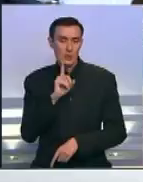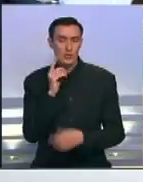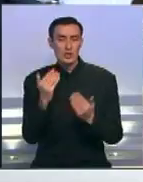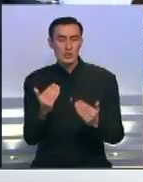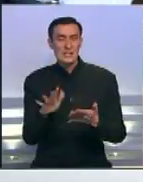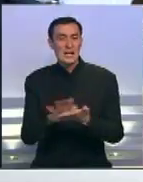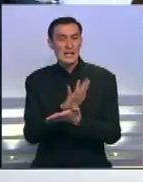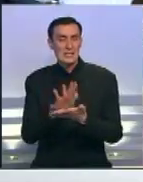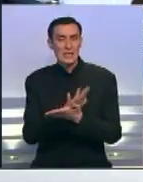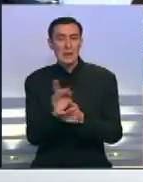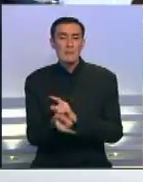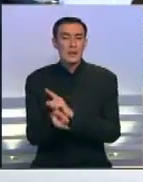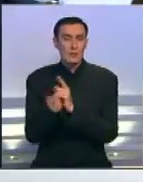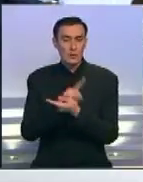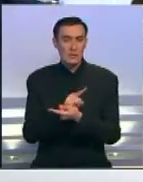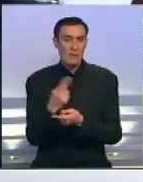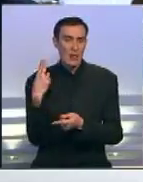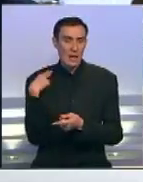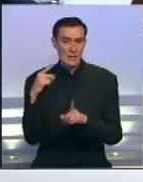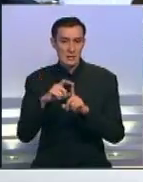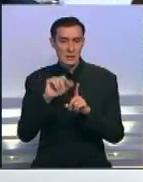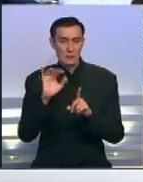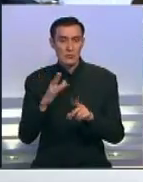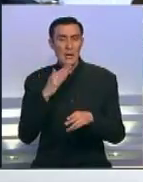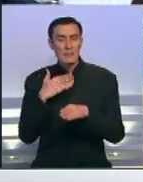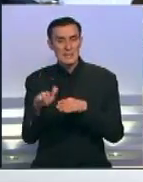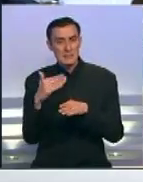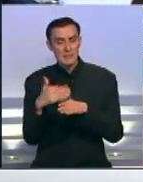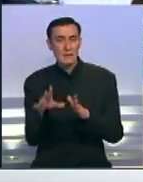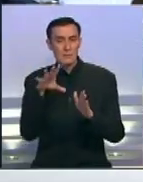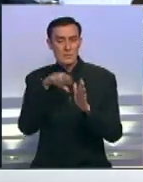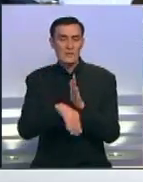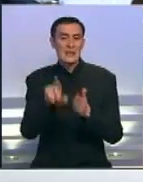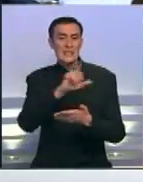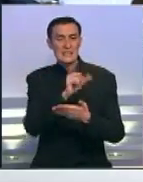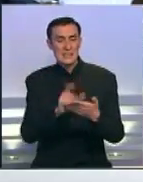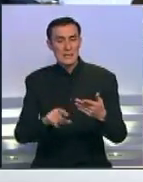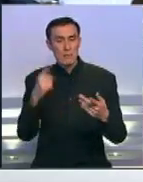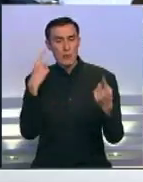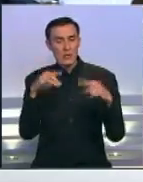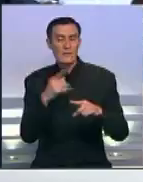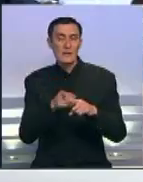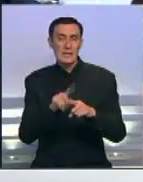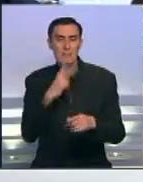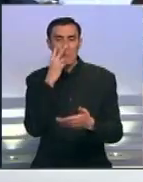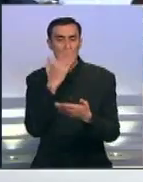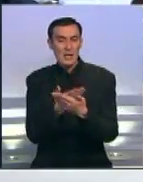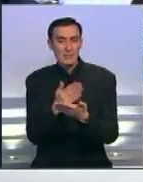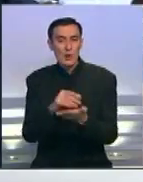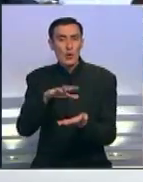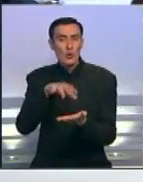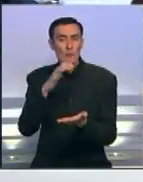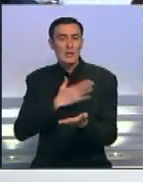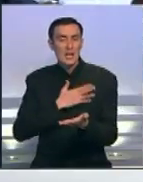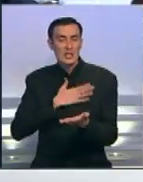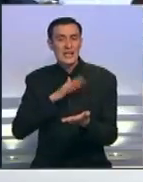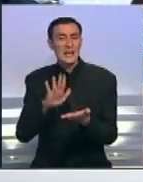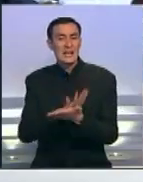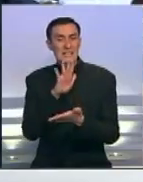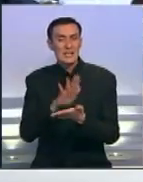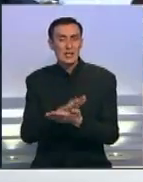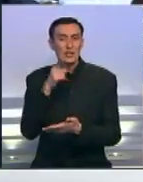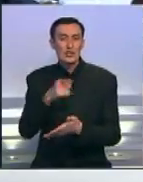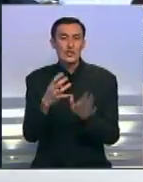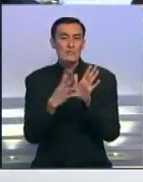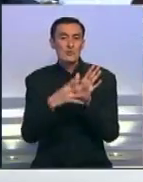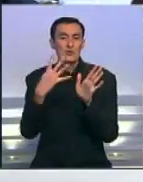состоянии процесса перехода на латиницу. Планируем вводить привычный контент стихи поэтов и, конечно же, продемонстрируем копии нашей газеты 40-х